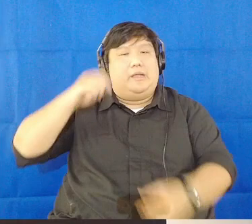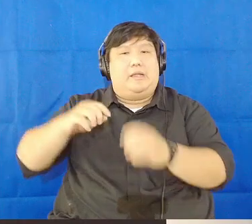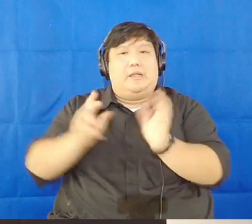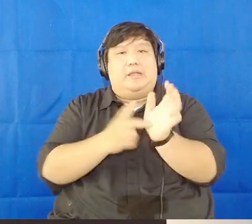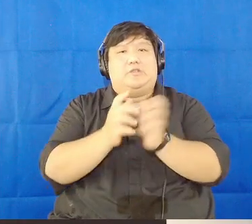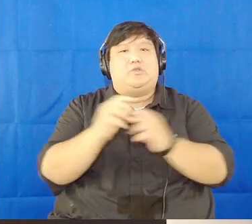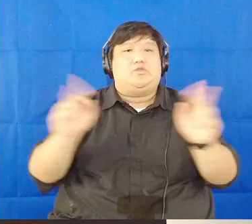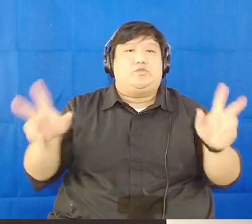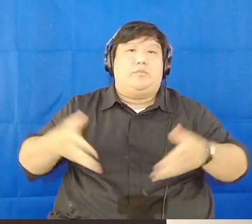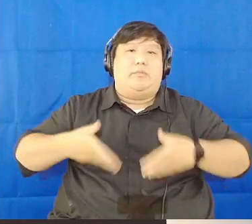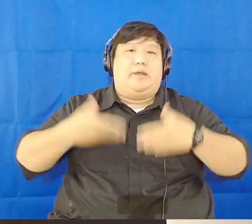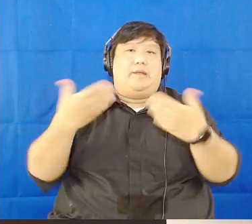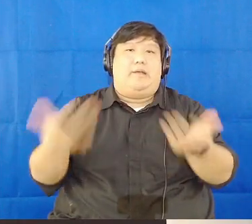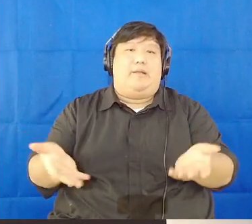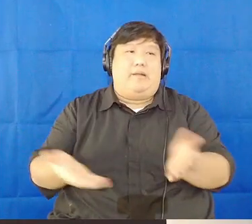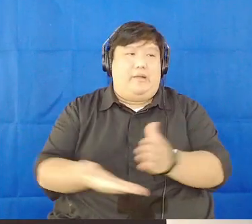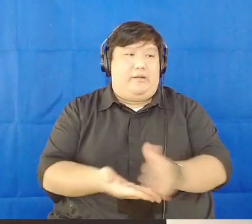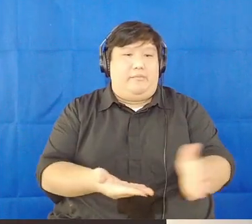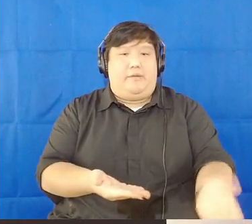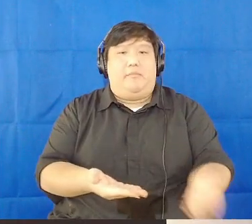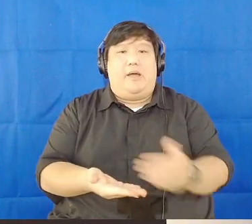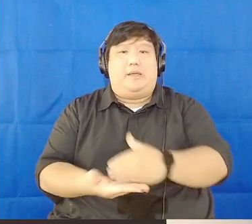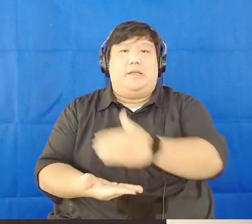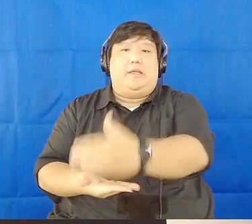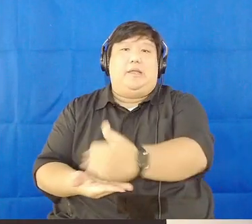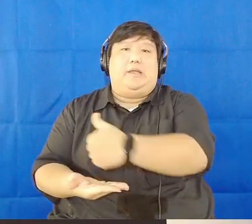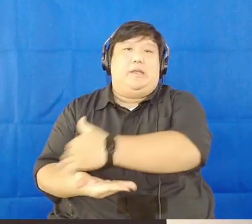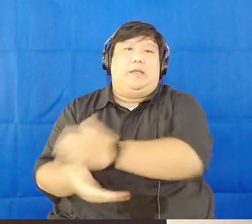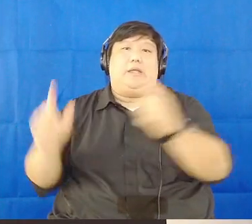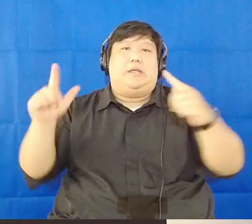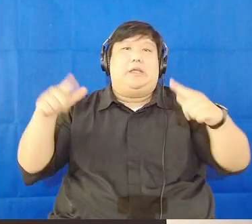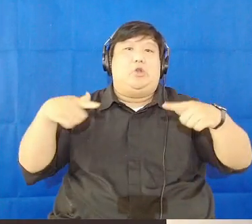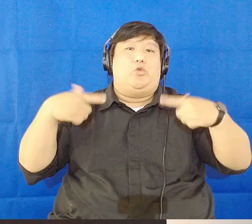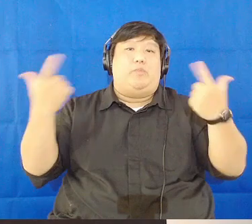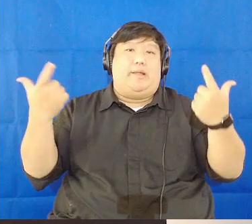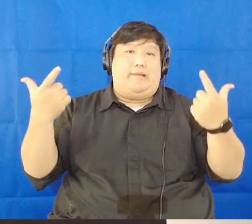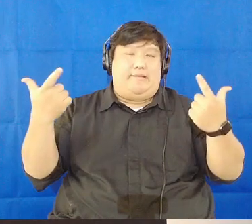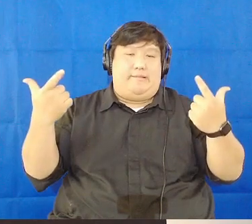berbagi kehidupan, karena darah adalah sekali lagi tempat nyawa berada.